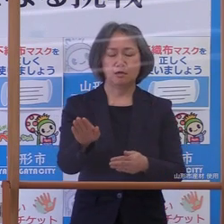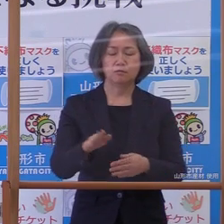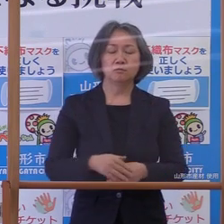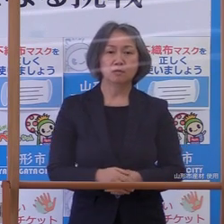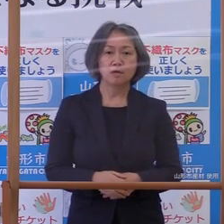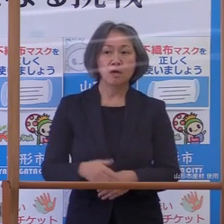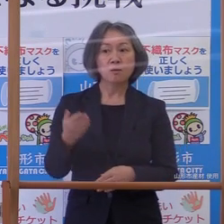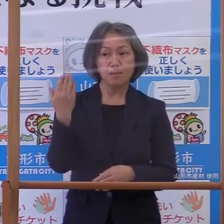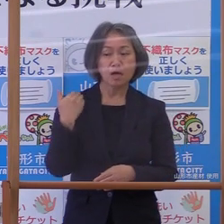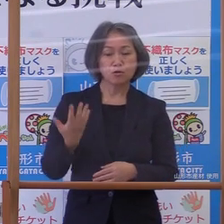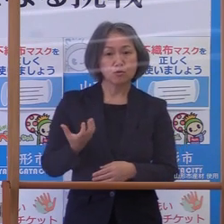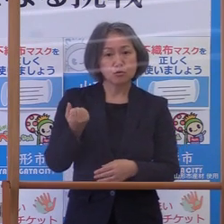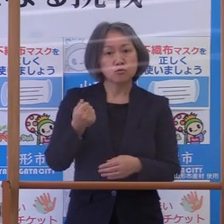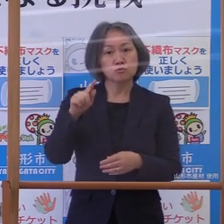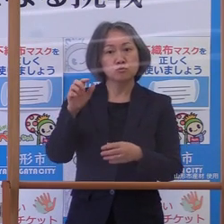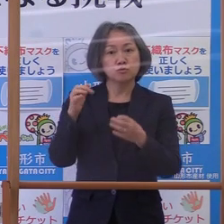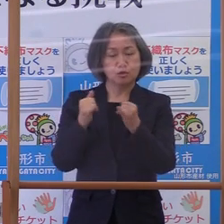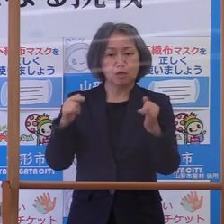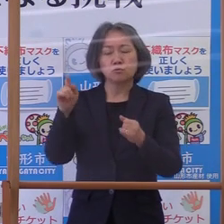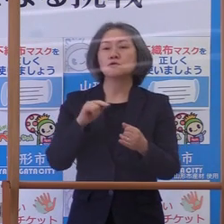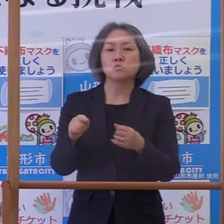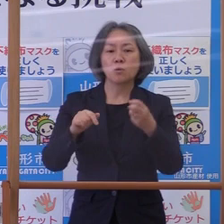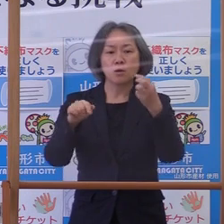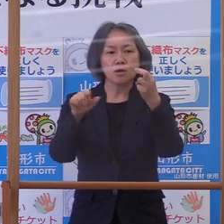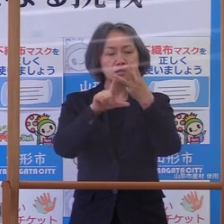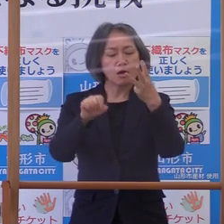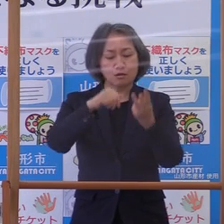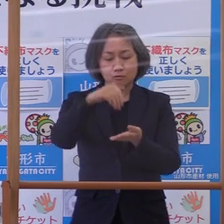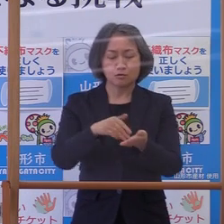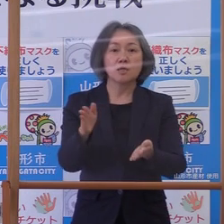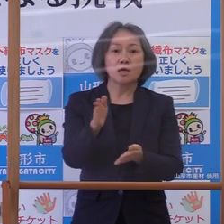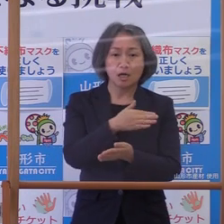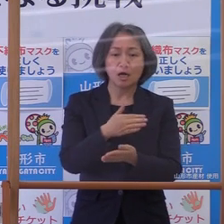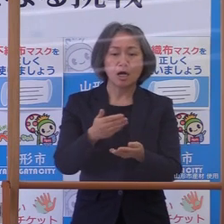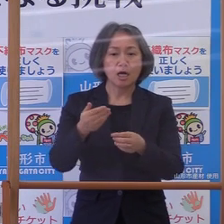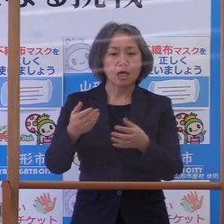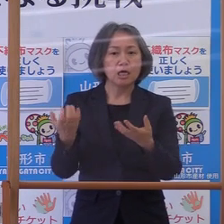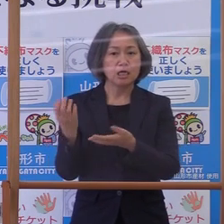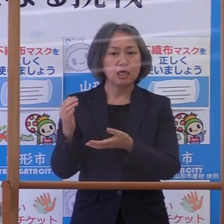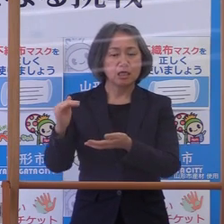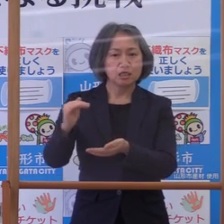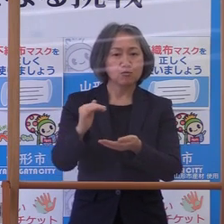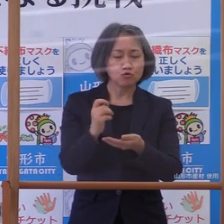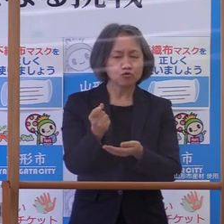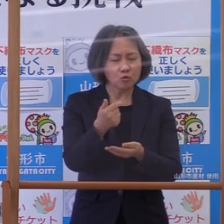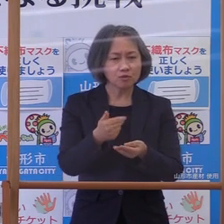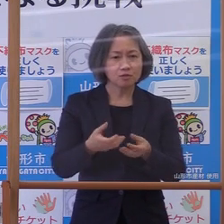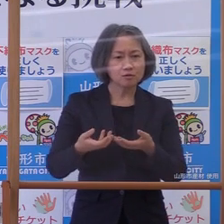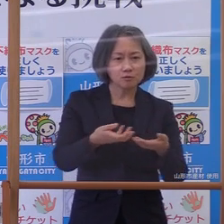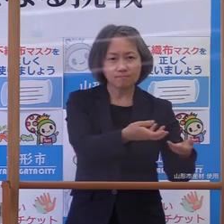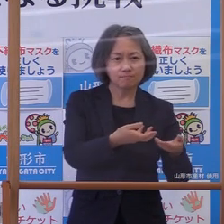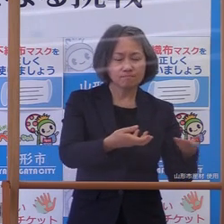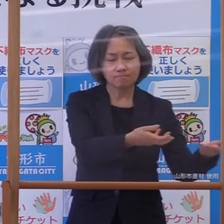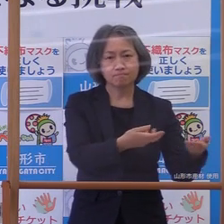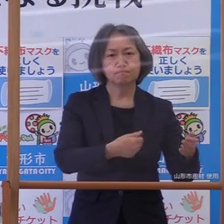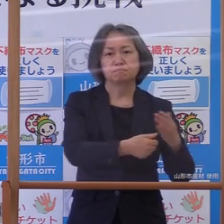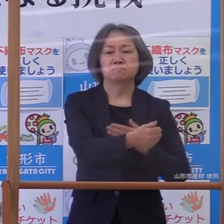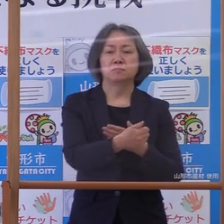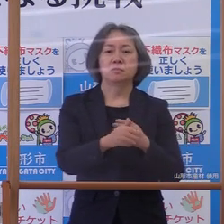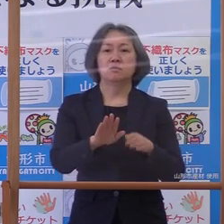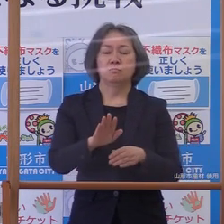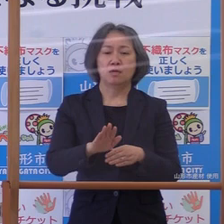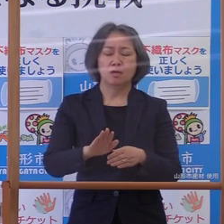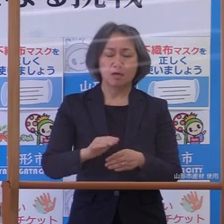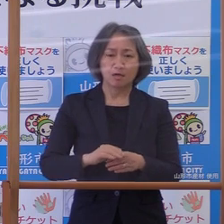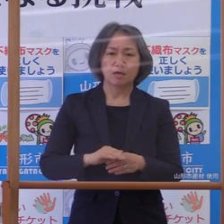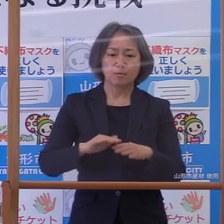方が3月末からあの動産の運び出しを少しずつ始めていただいてございます。ただあの残念ながらまだ全て運びを